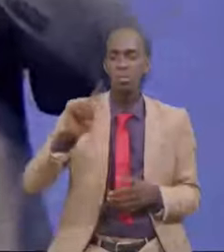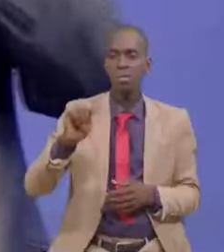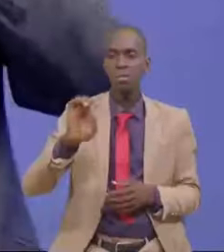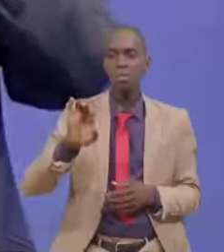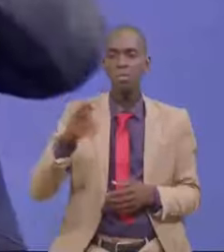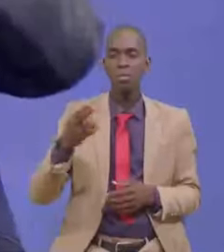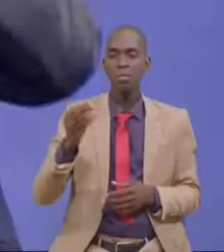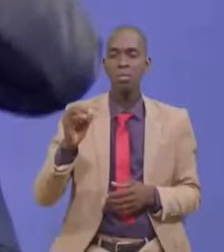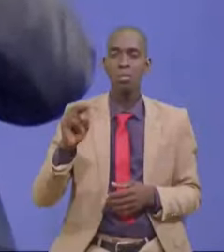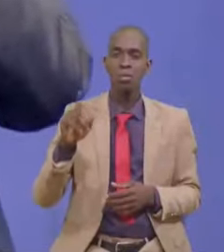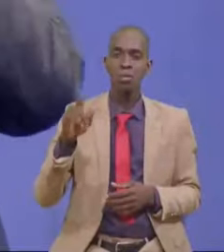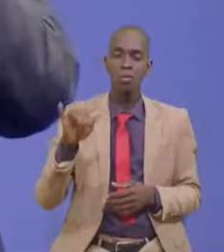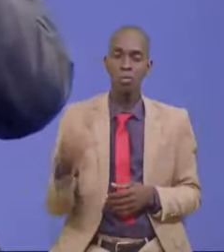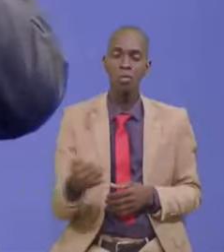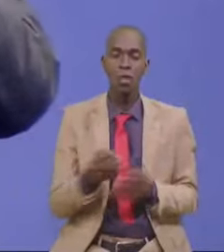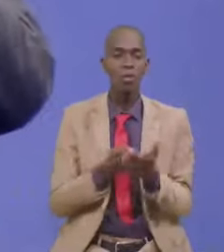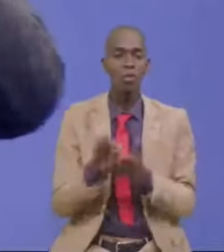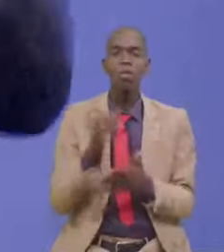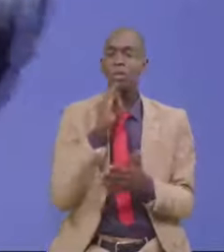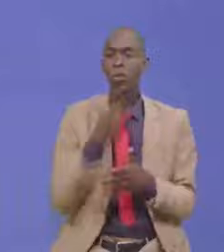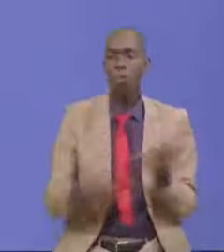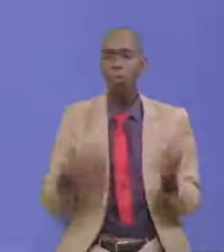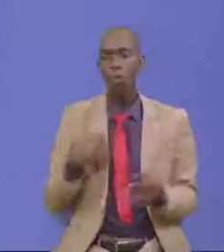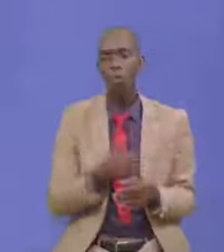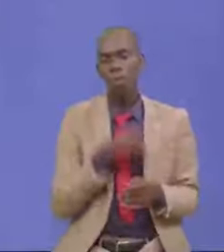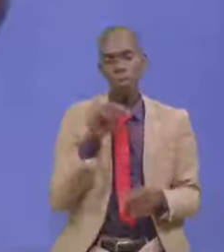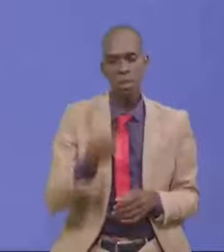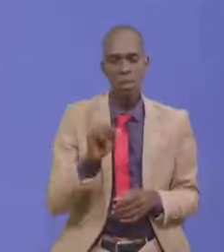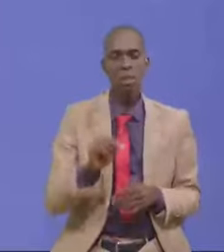La vérité technologique, c'est ça qu'il nous faut.